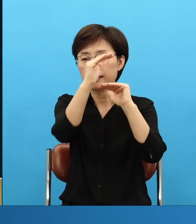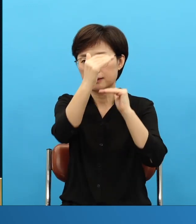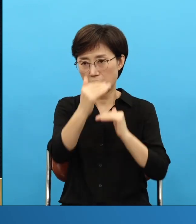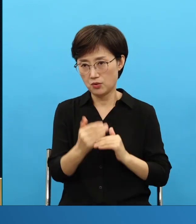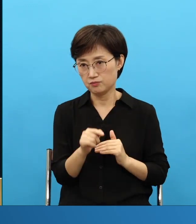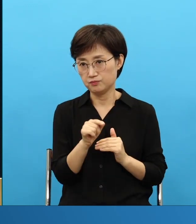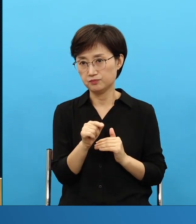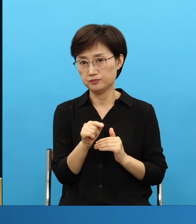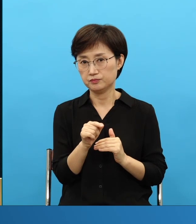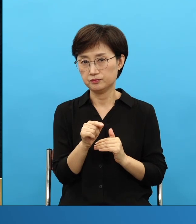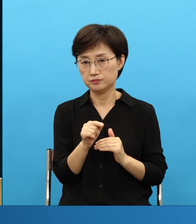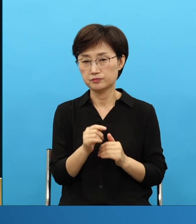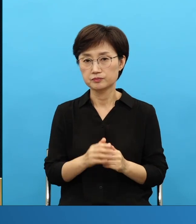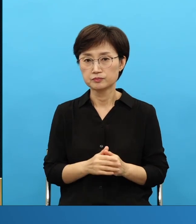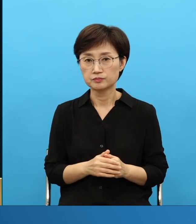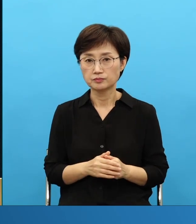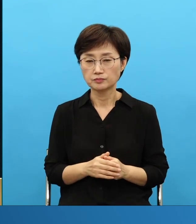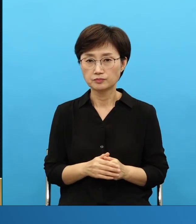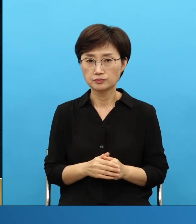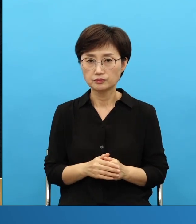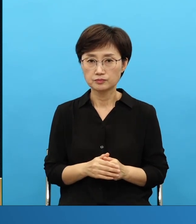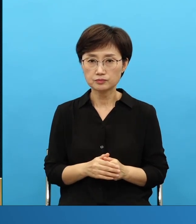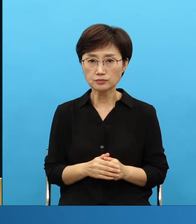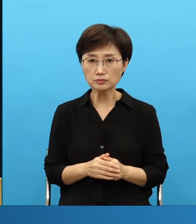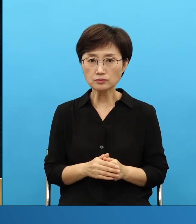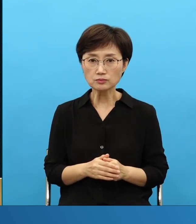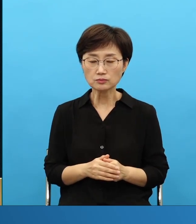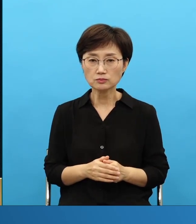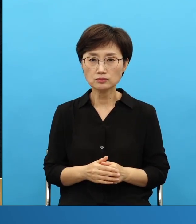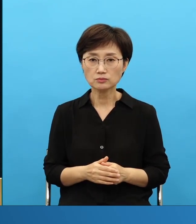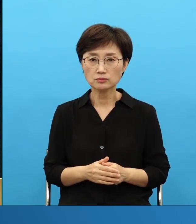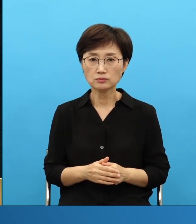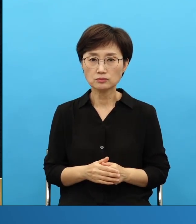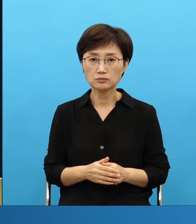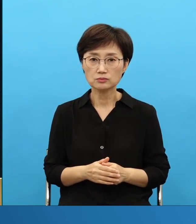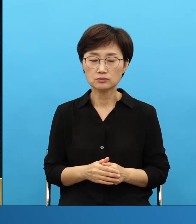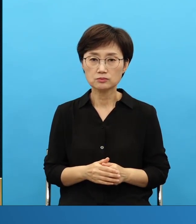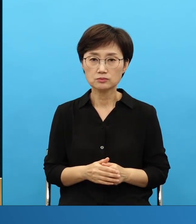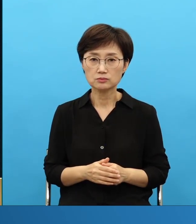today's passage. 특히 이제